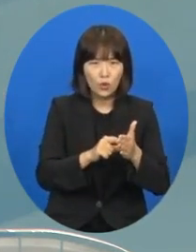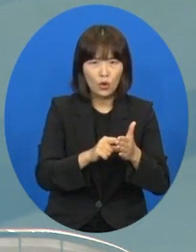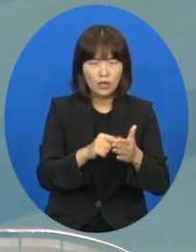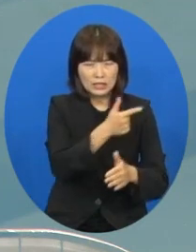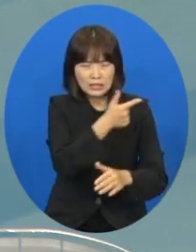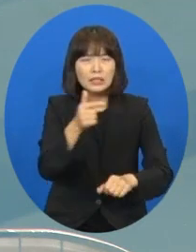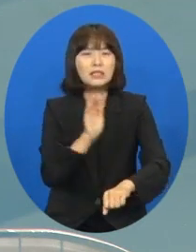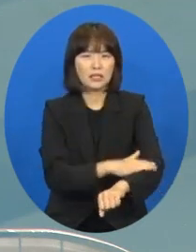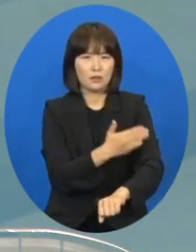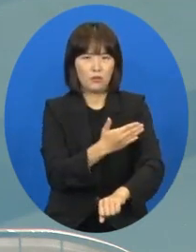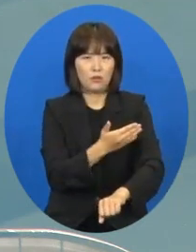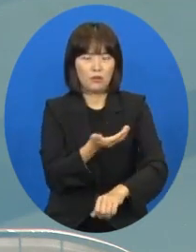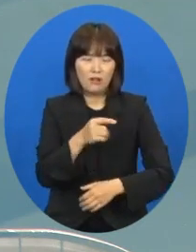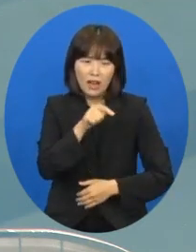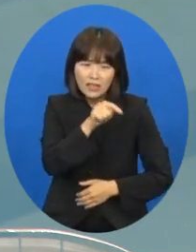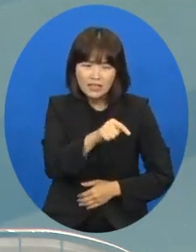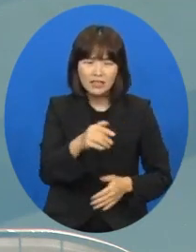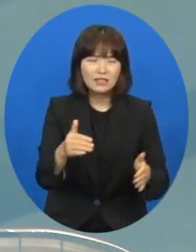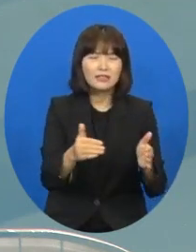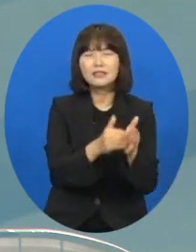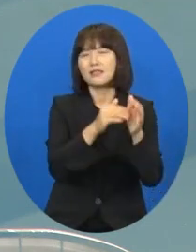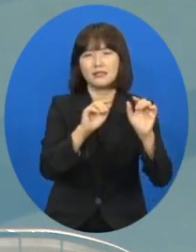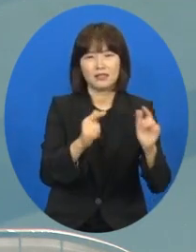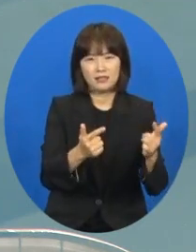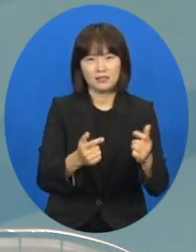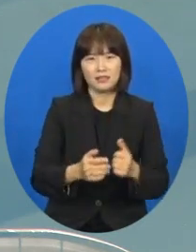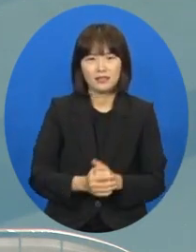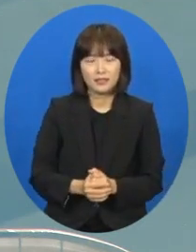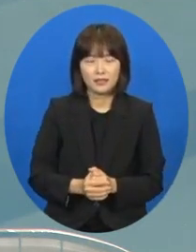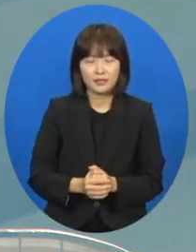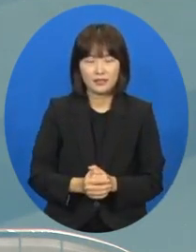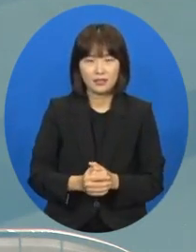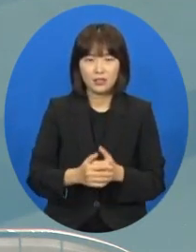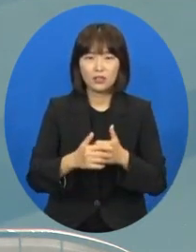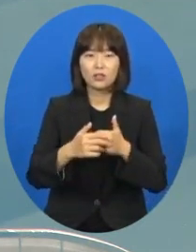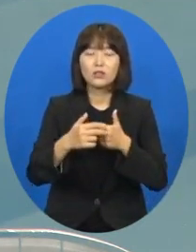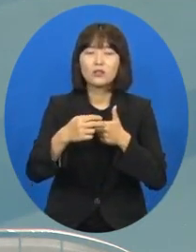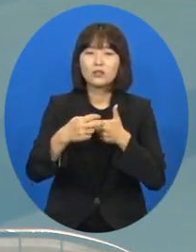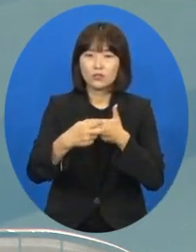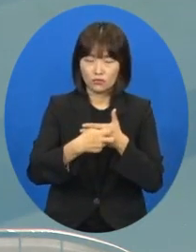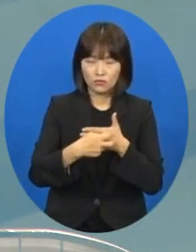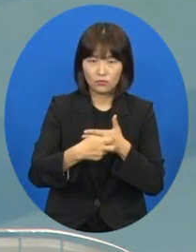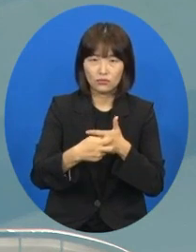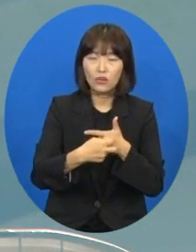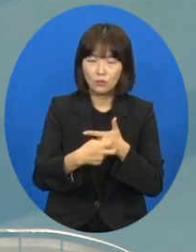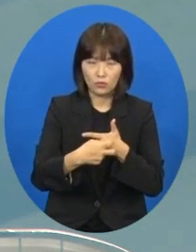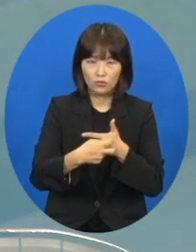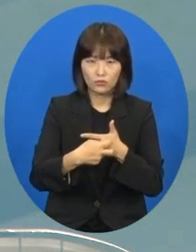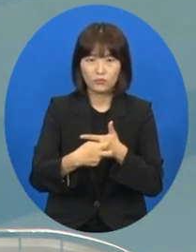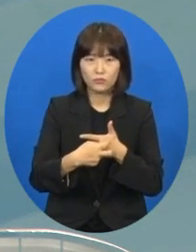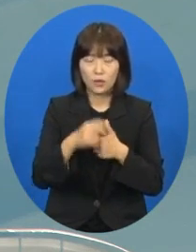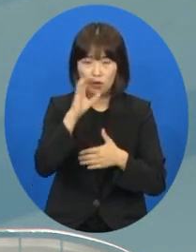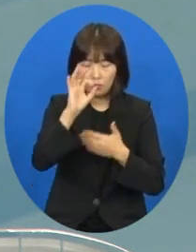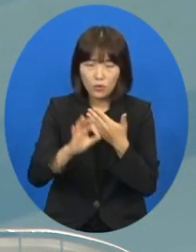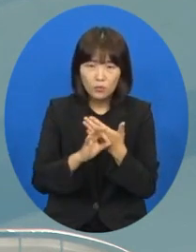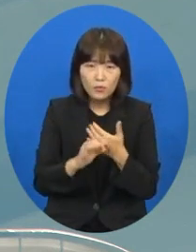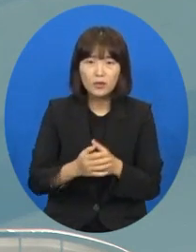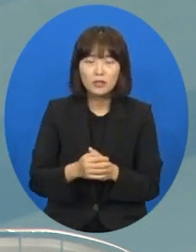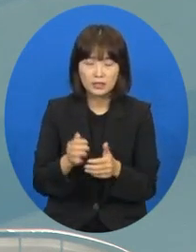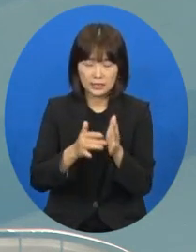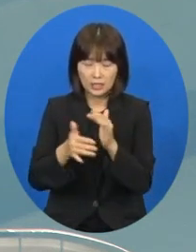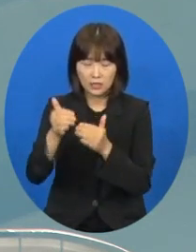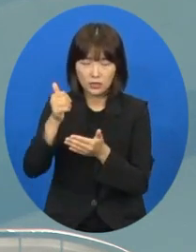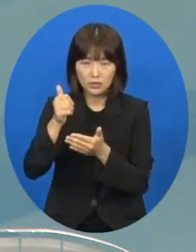그러나 이것이 끝이 아니었다는 것. 누가복음 22장 1절에 보면 베드로가 예수님을 세